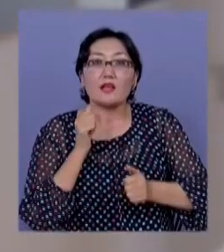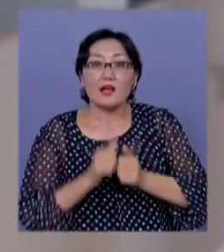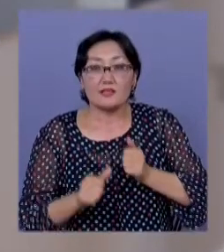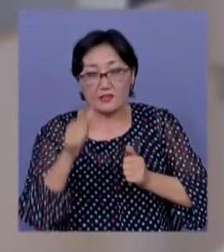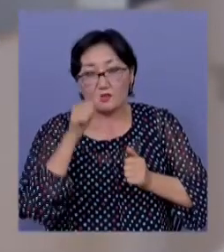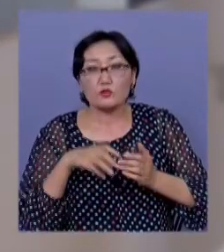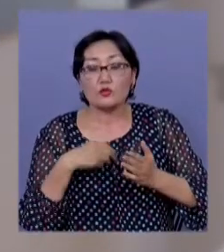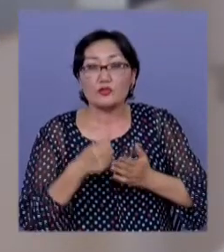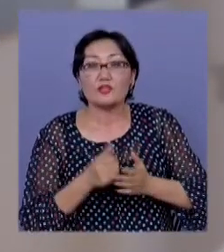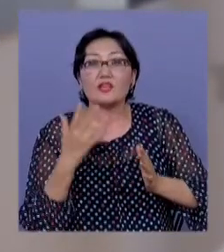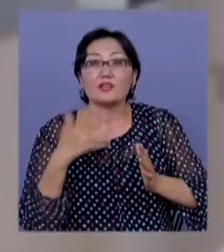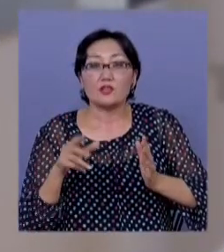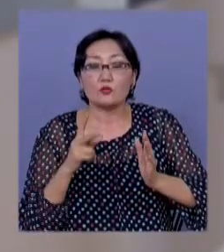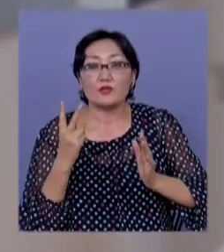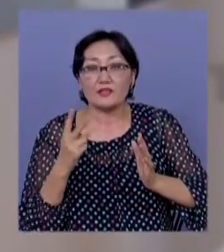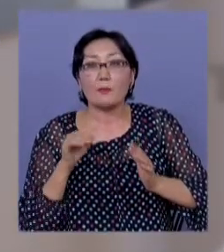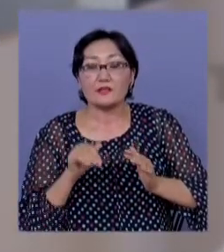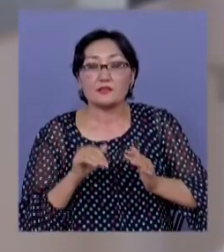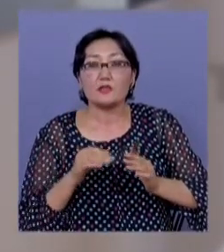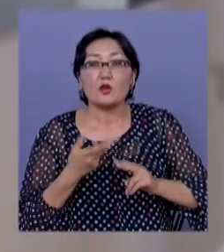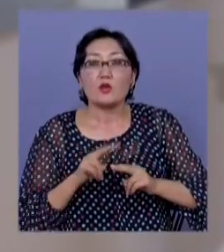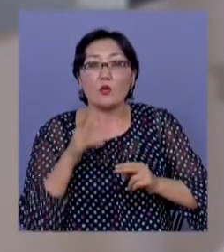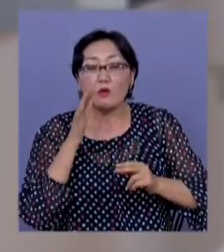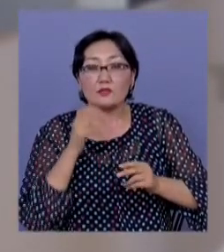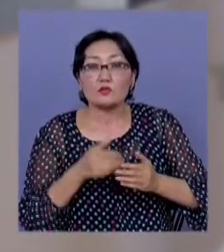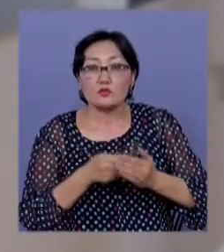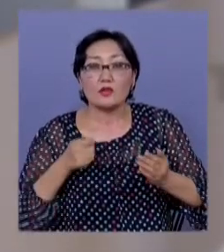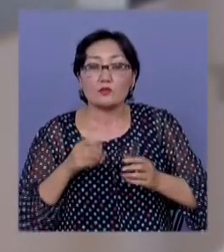қаржы 52 мың теңге. Уақытын ұзартып, төлемін арттыру үшін.